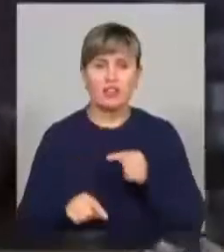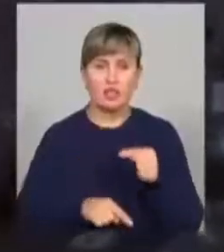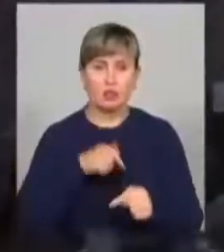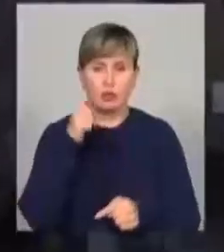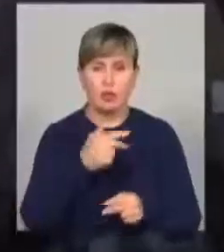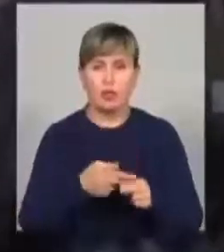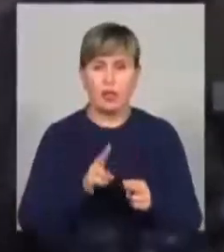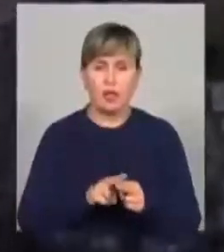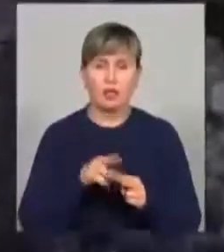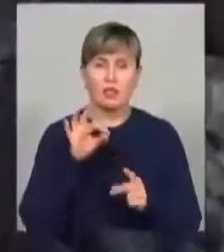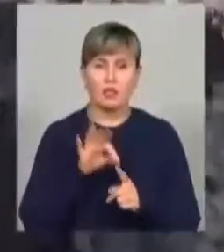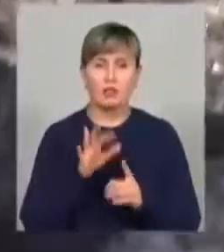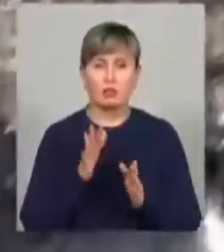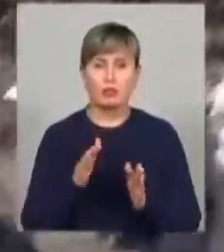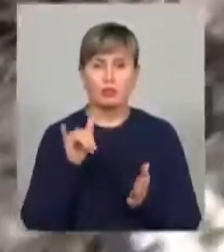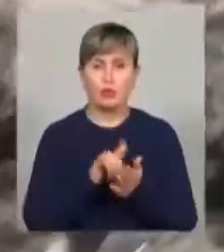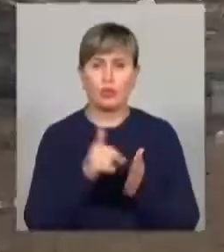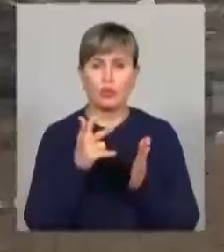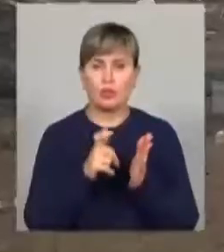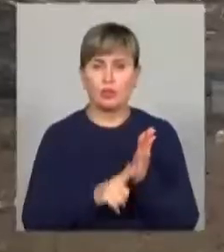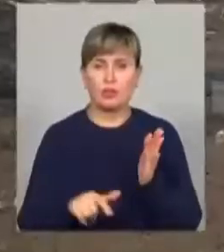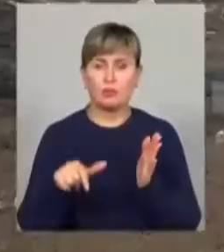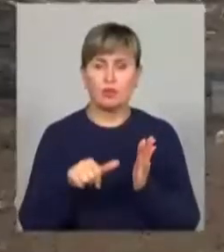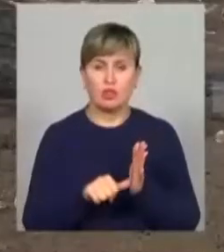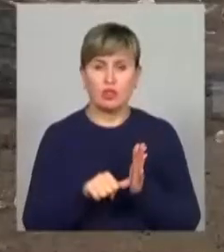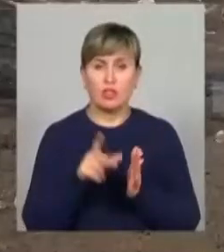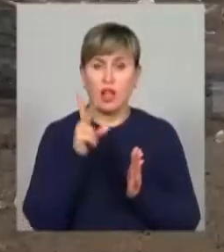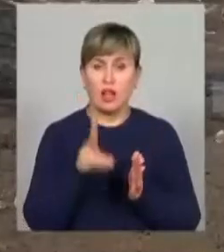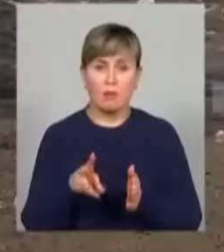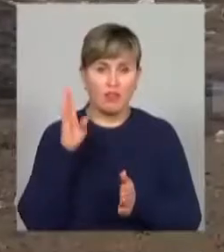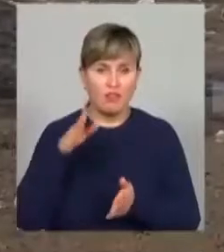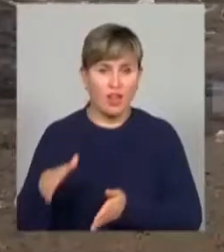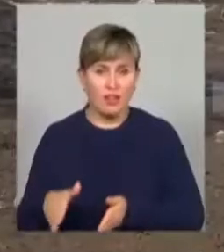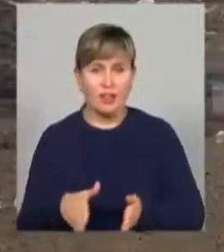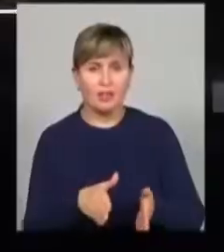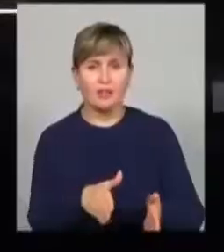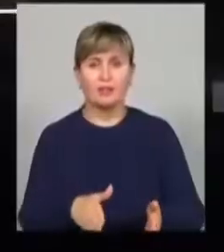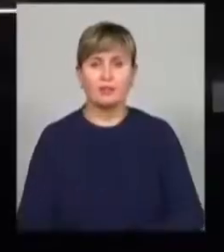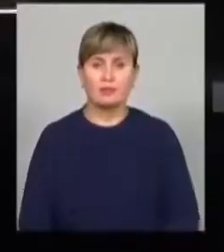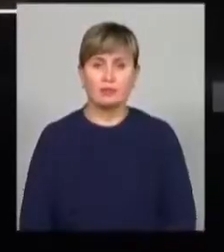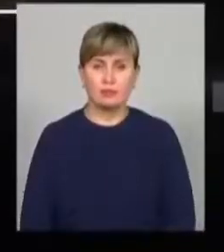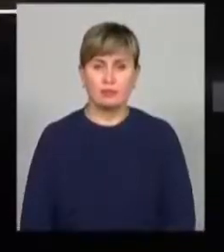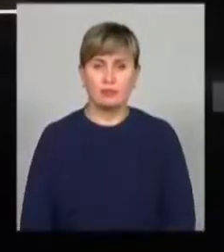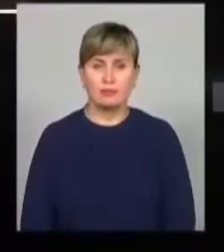будет установлена 376 километров арочных сетей рустам are all buy after in time and pass off телеканал алматы